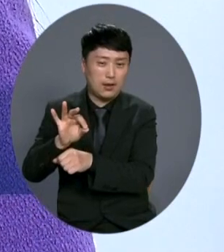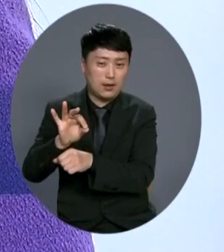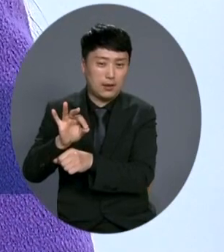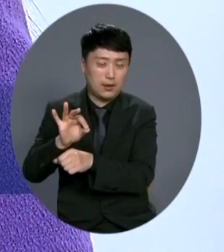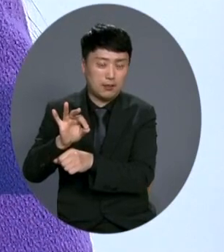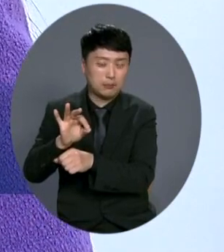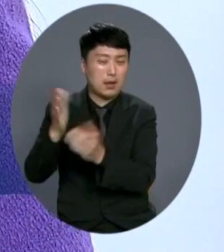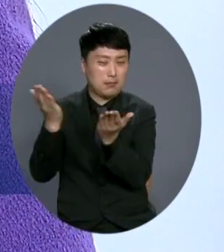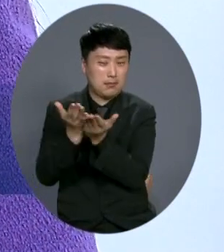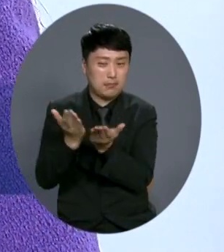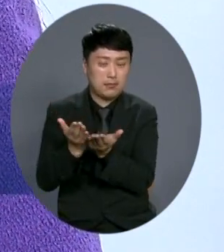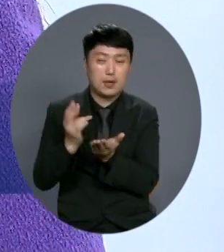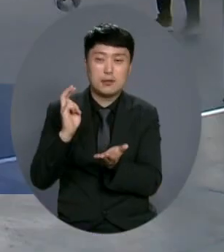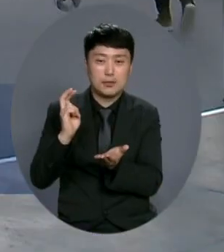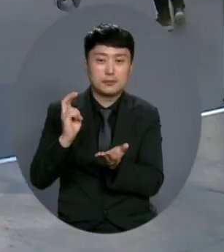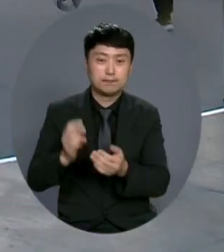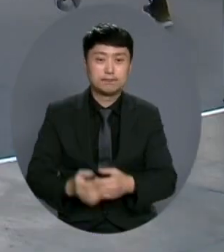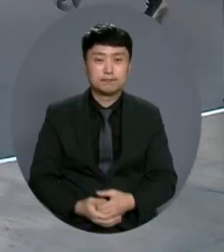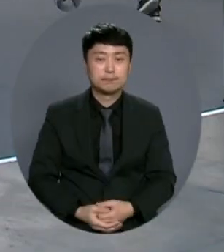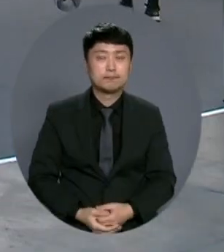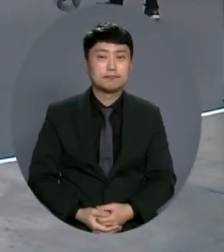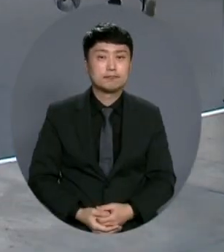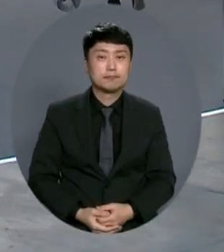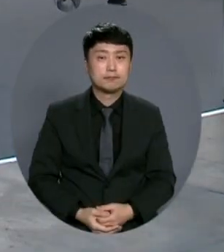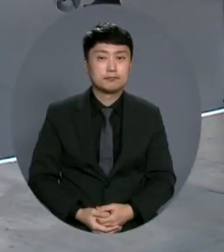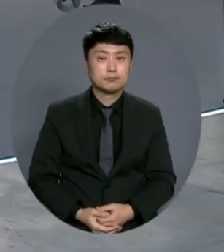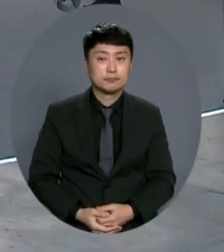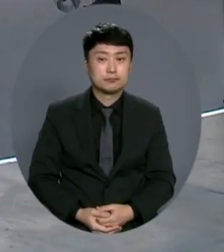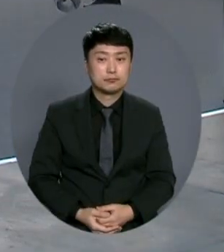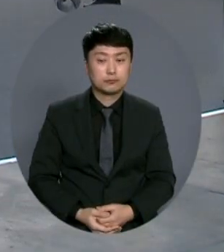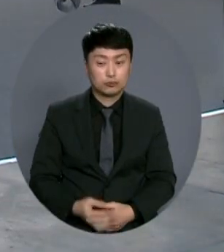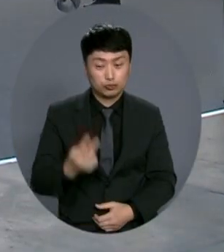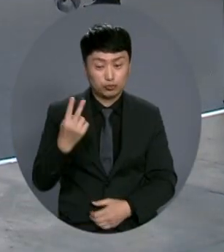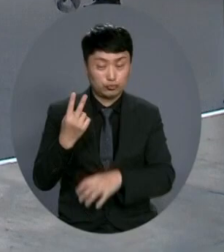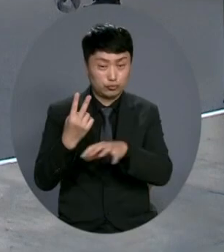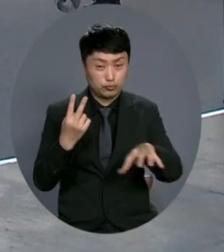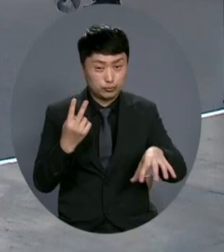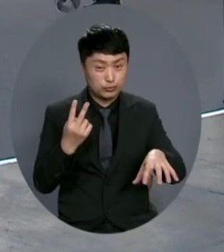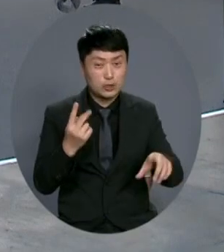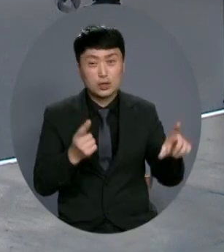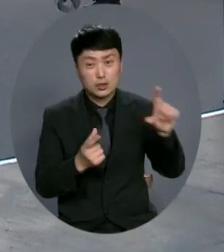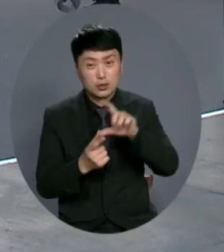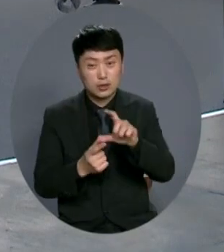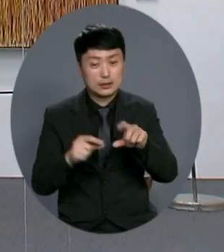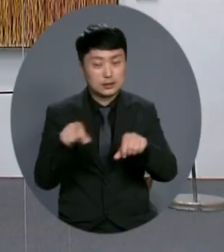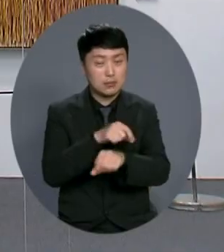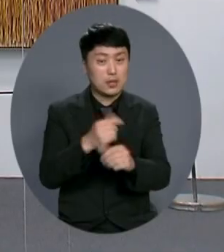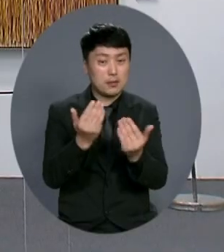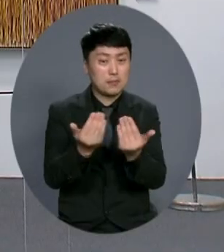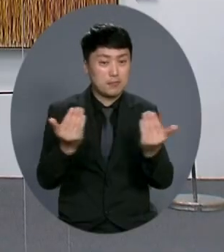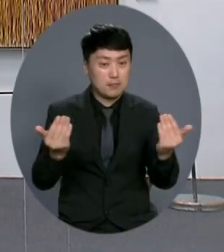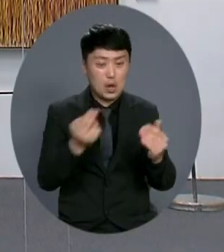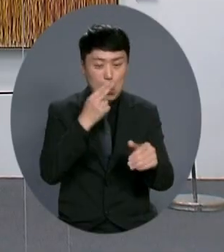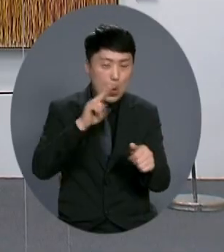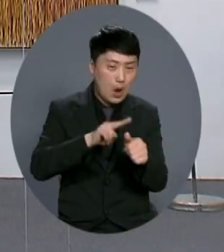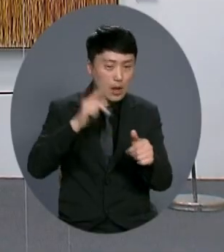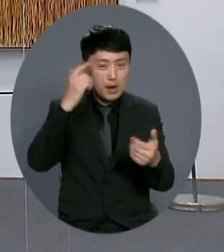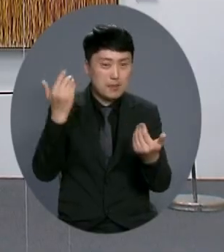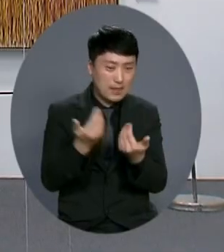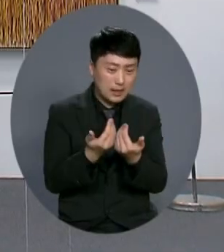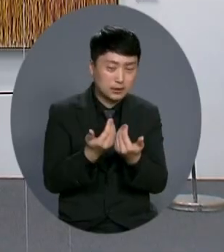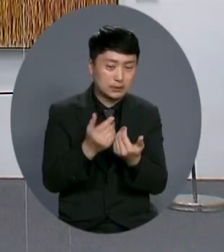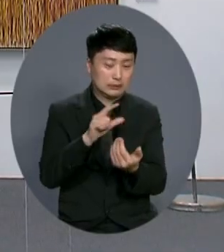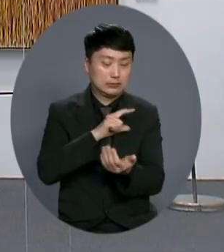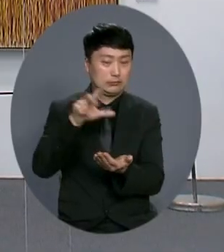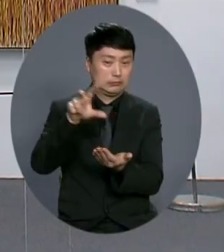굉장히 합리적이실 것 같고요. 두 개의 특별전도 눈길을 끕니다. 대구 현대 미술제 도전과 저항의 역사를 주제로